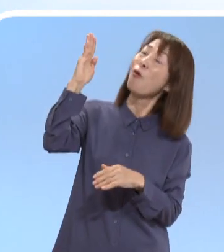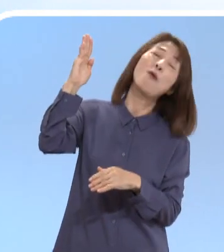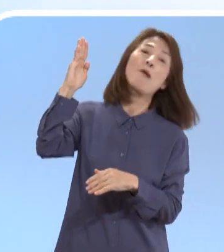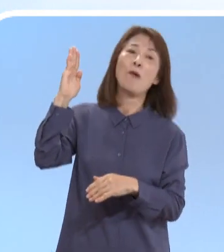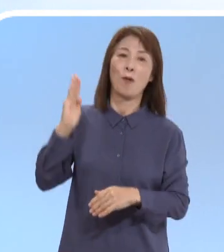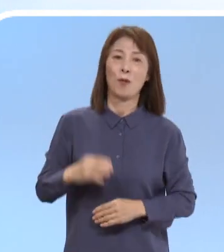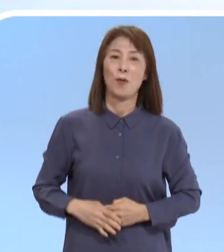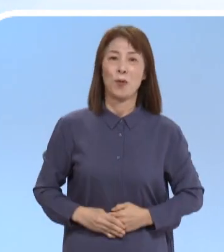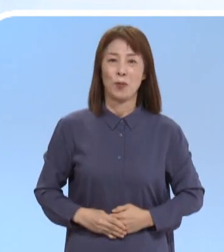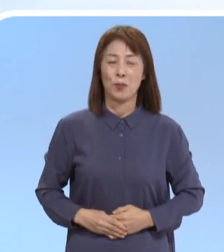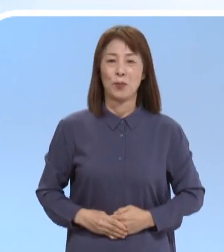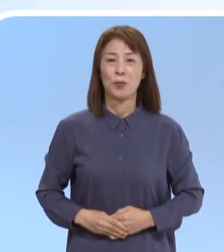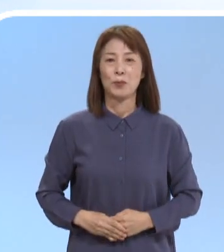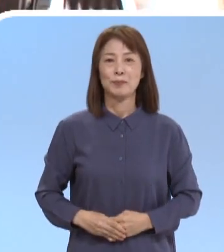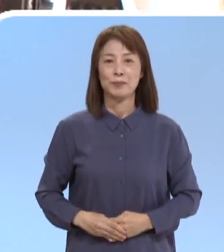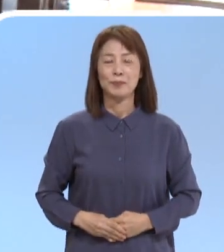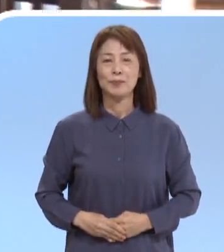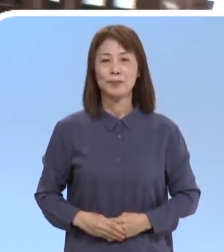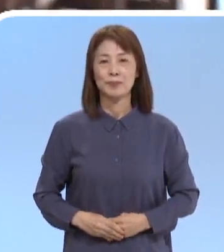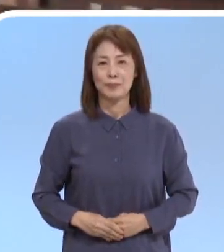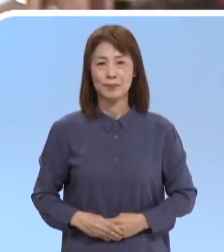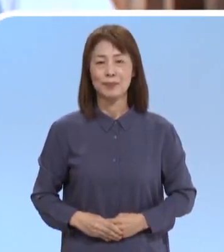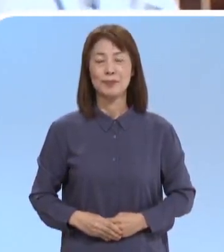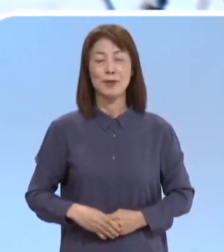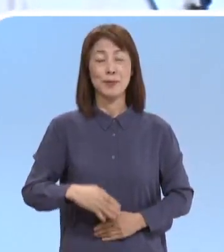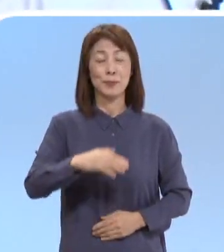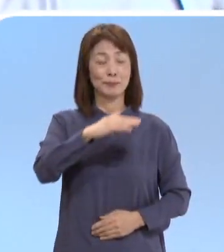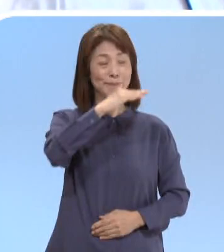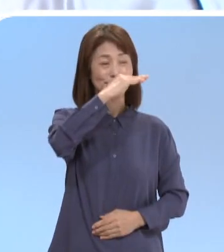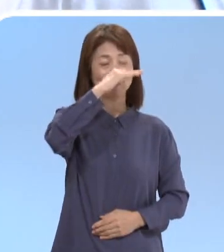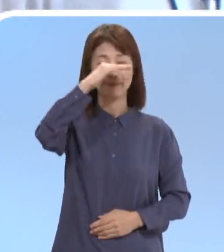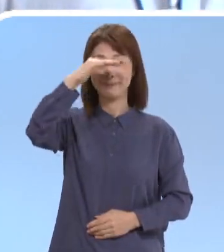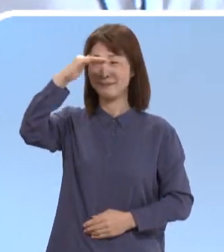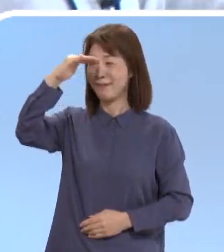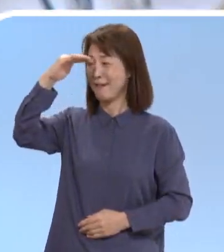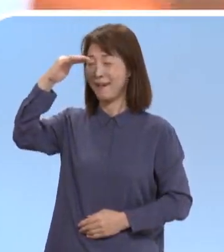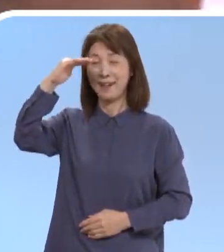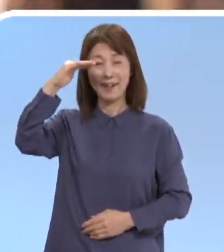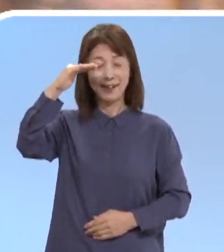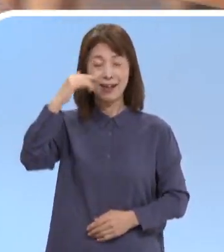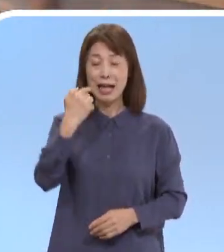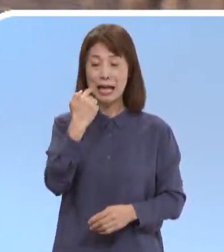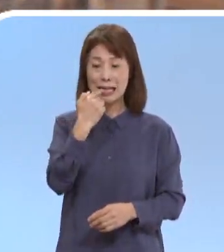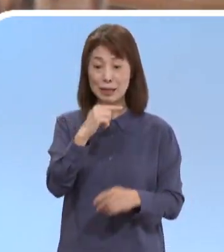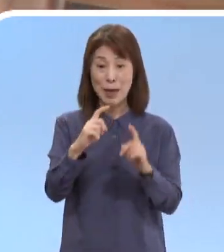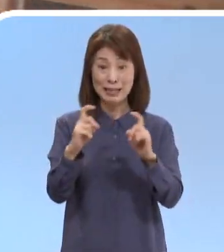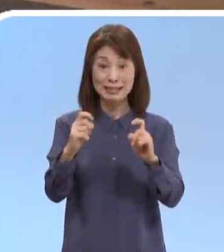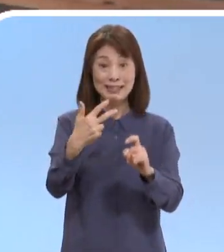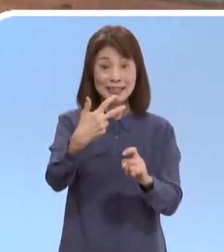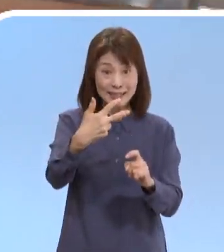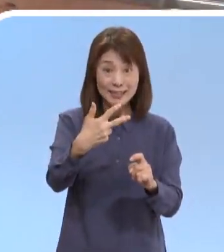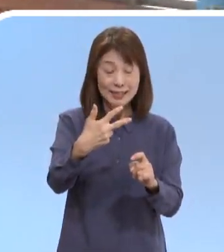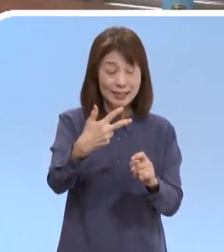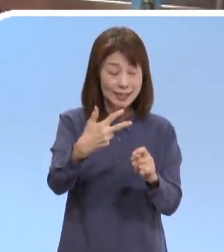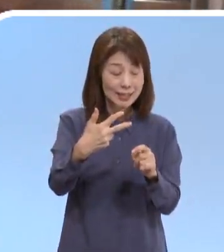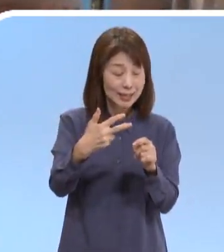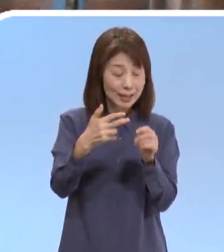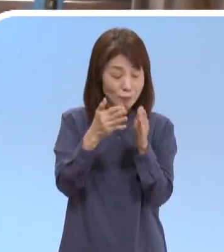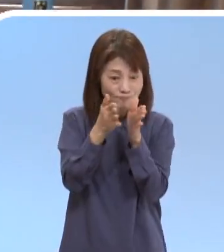これ、はい、うわー、あー、景色、 はい、姫路市が一望できる。 い